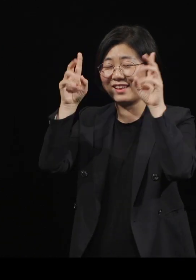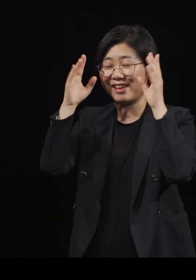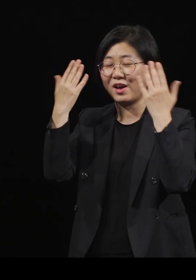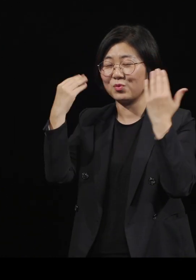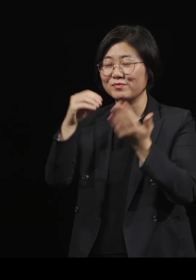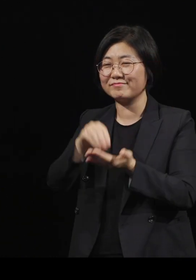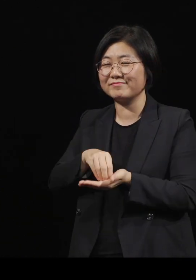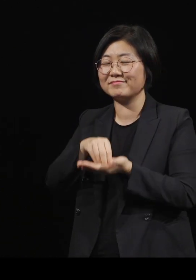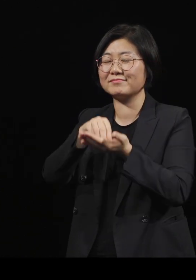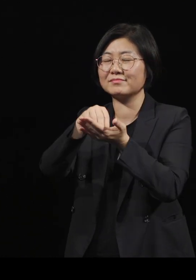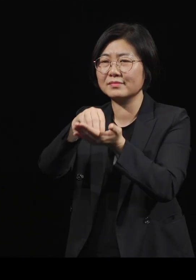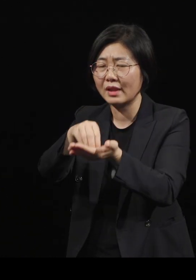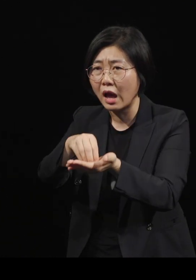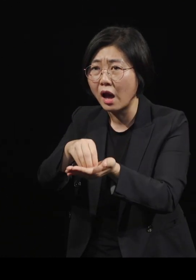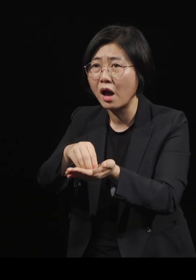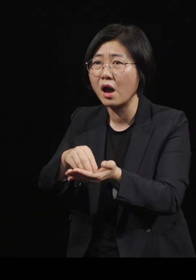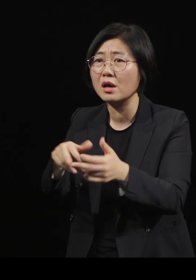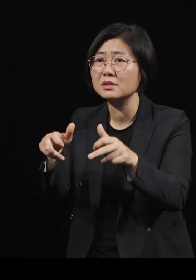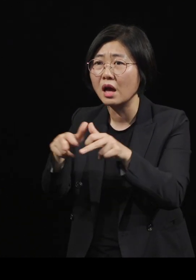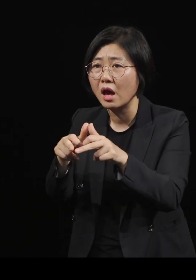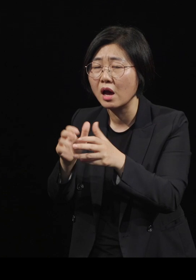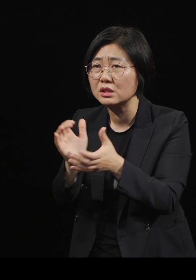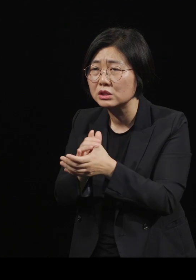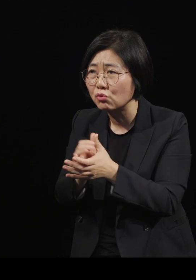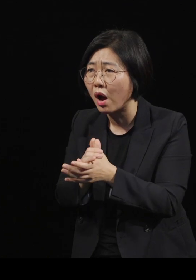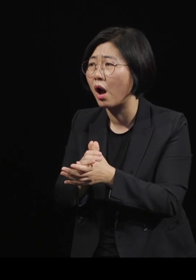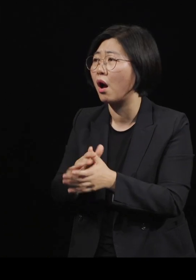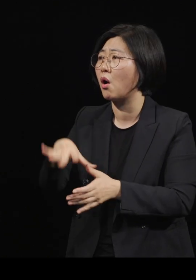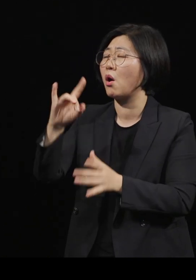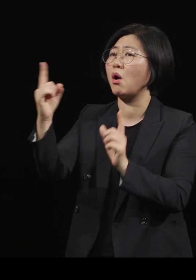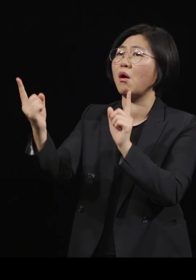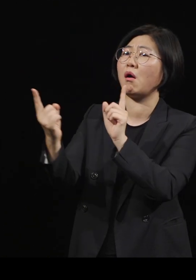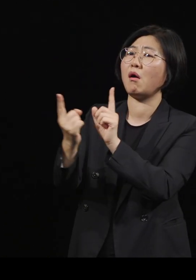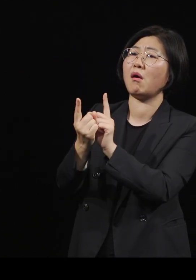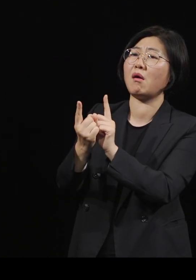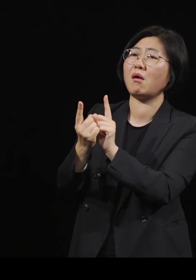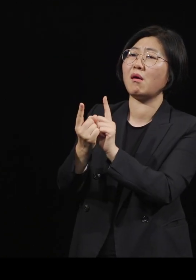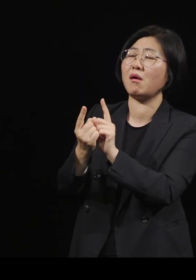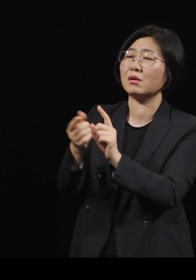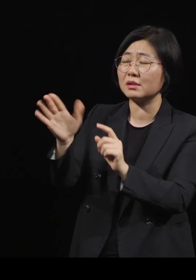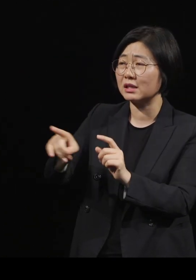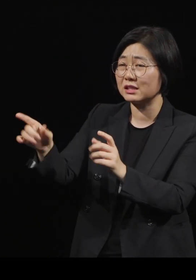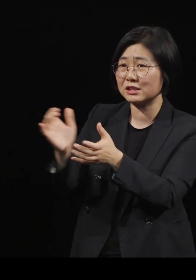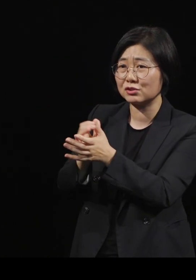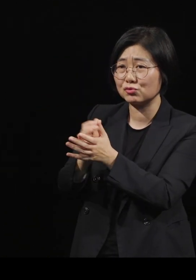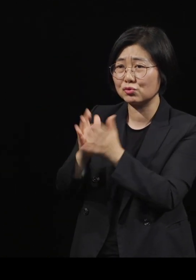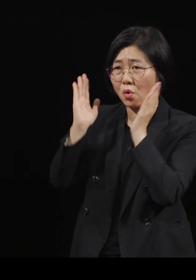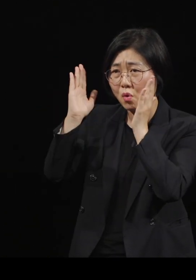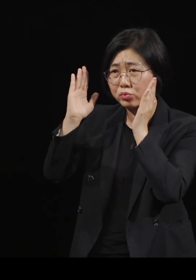들어와서야 장애인 친구들을 처음 사귀게 되었는데요. 근데 이 친구들이